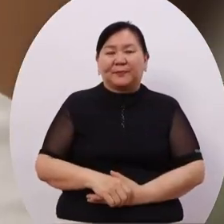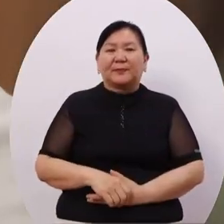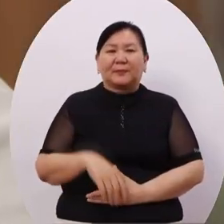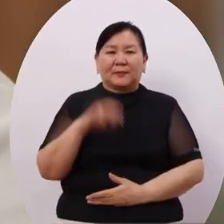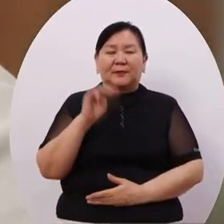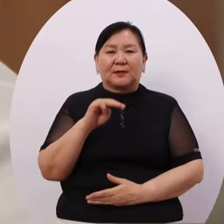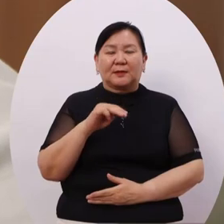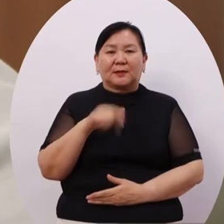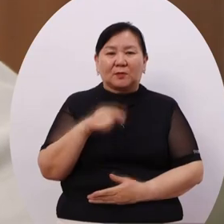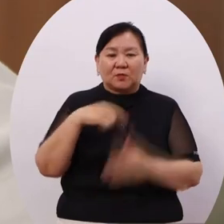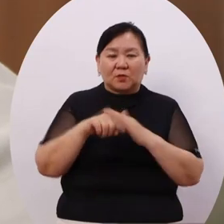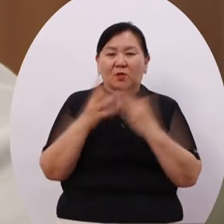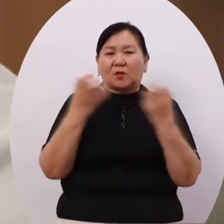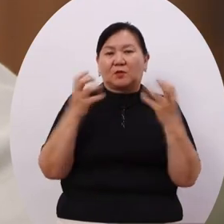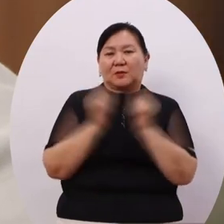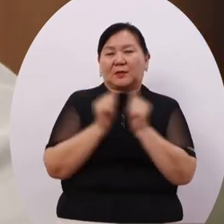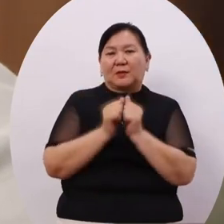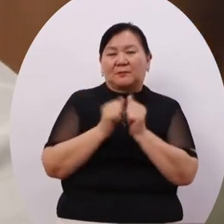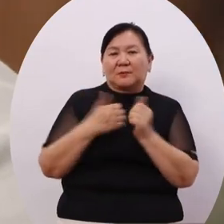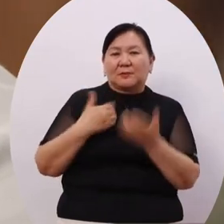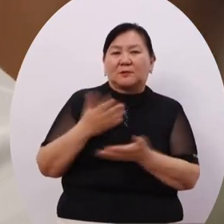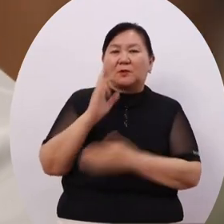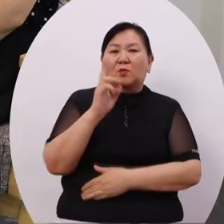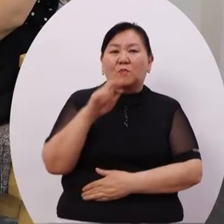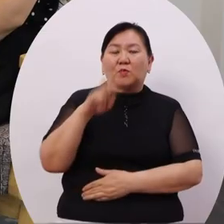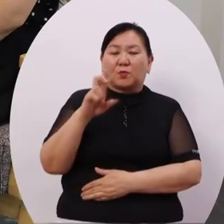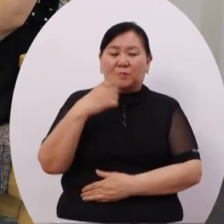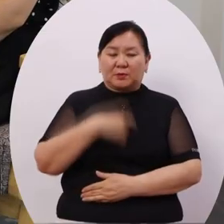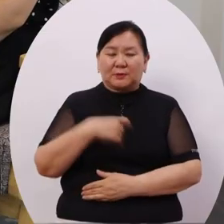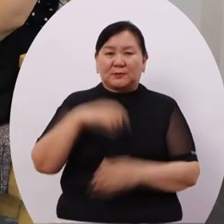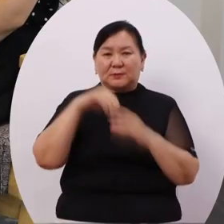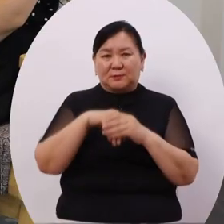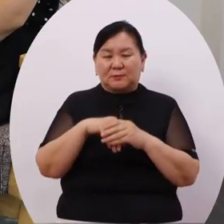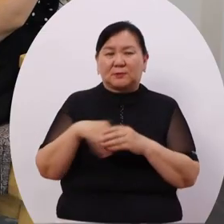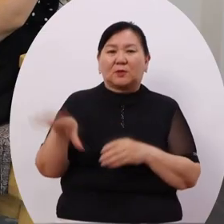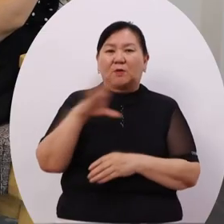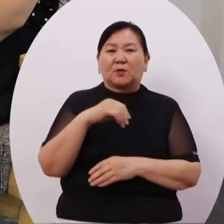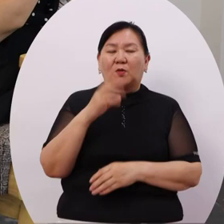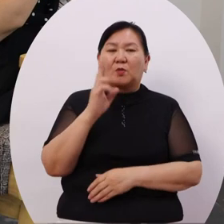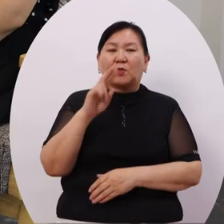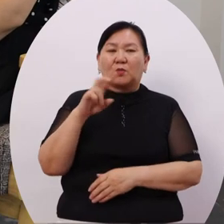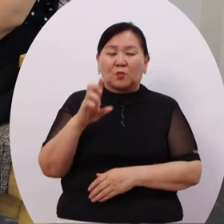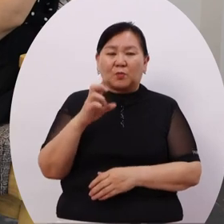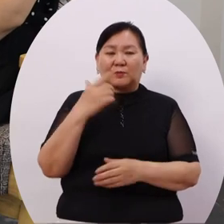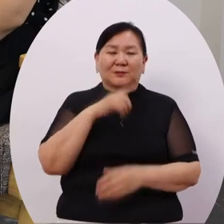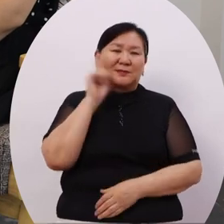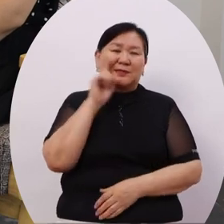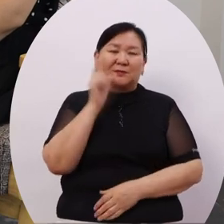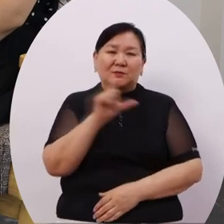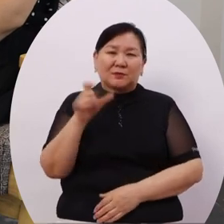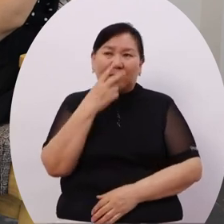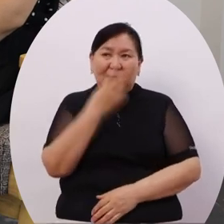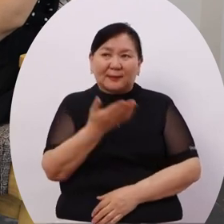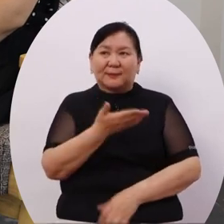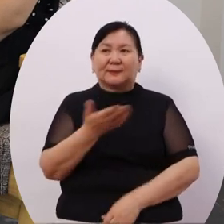ажил хэрэгчээр нээлттэй. Тэр нь дотор зөндөө олон найзууд мань байсан. Тэгээ энэ клубт илсээ. Тэгээ энэ клуб дээр ерөөхдөө орж